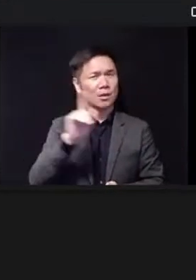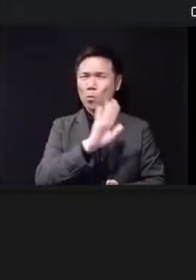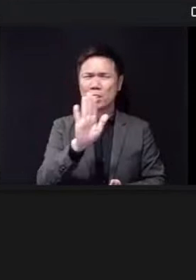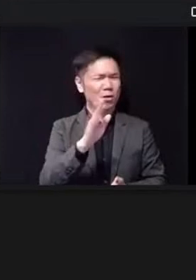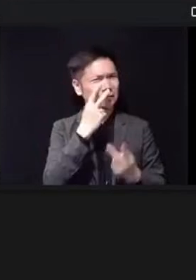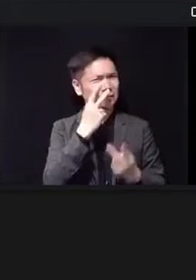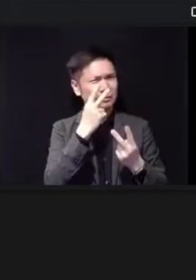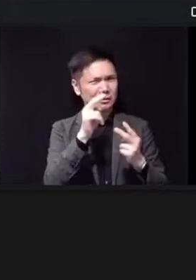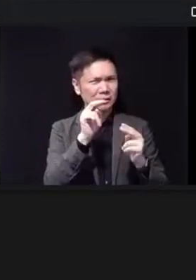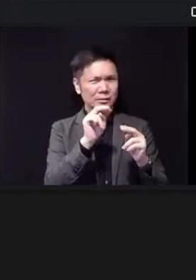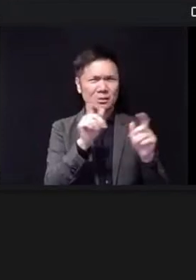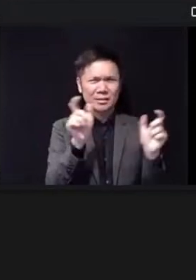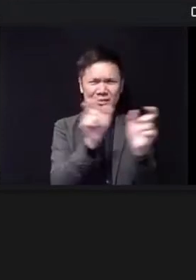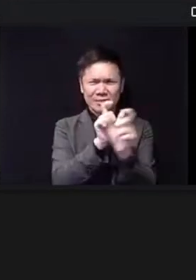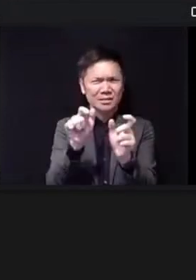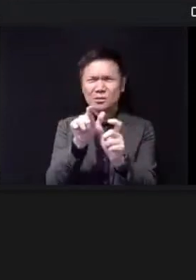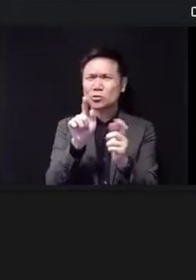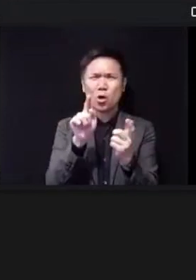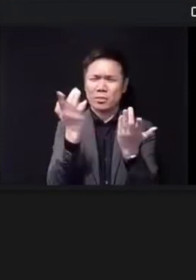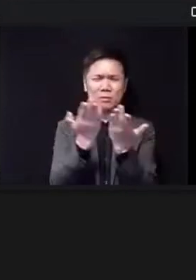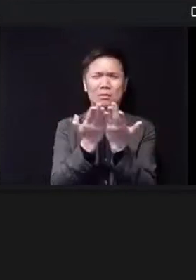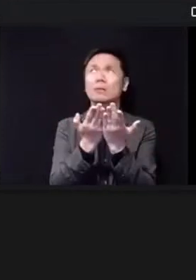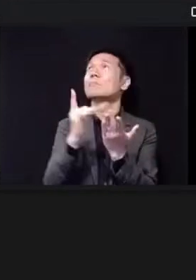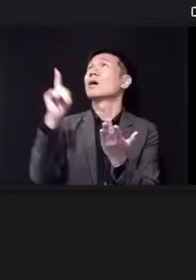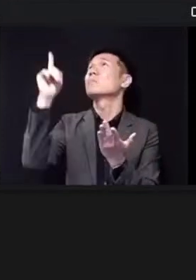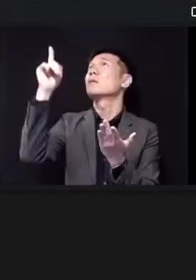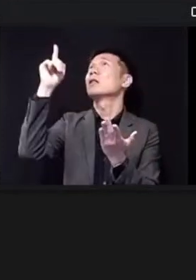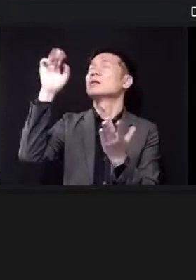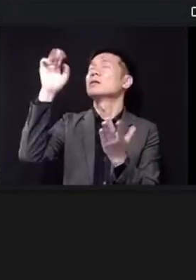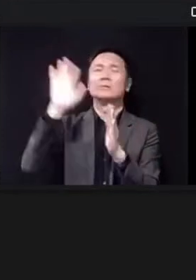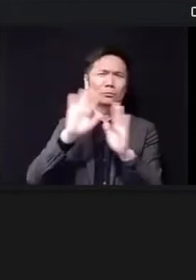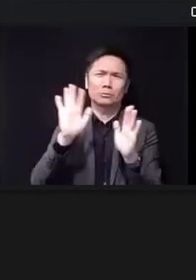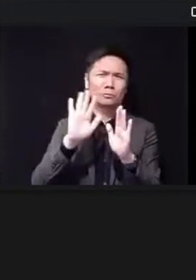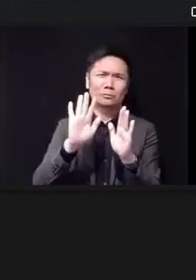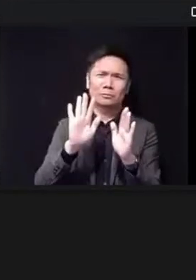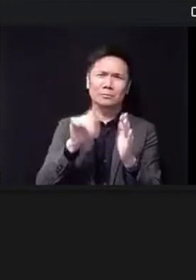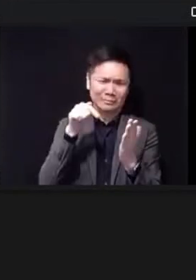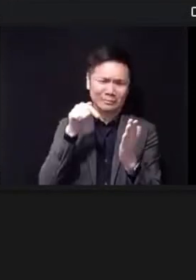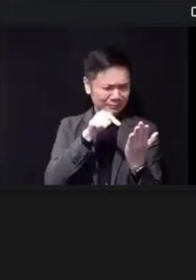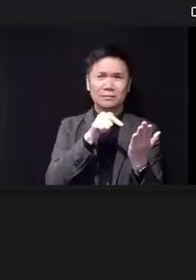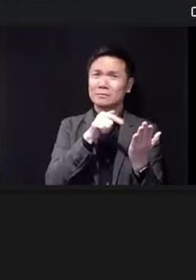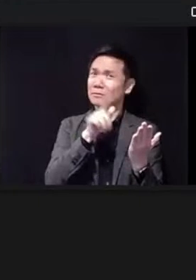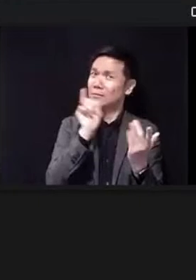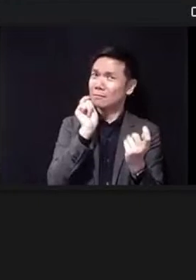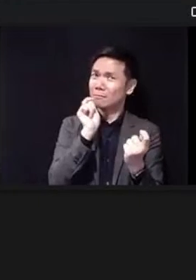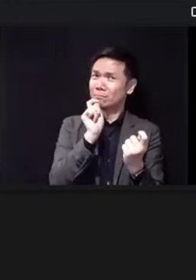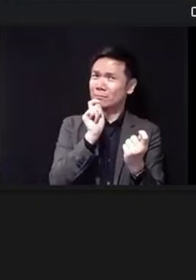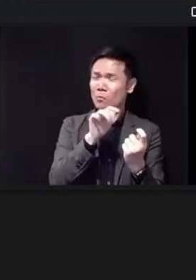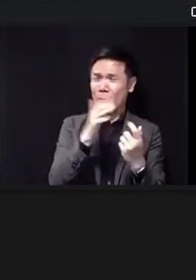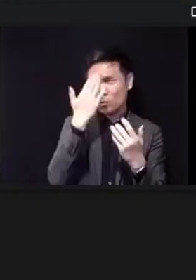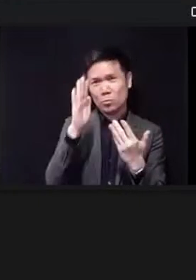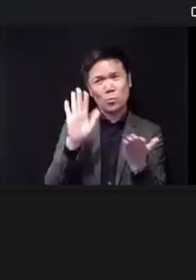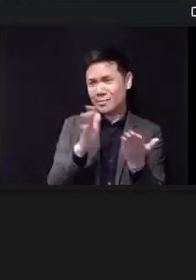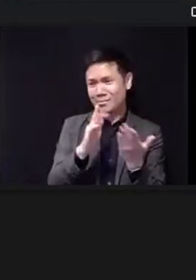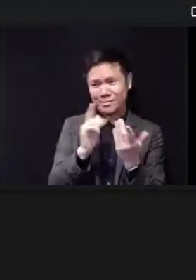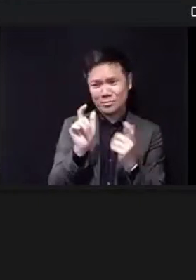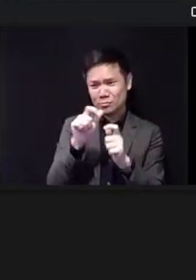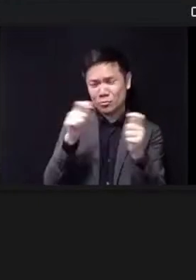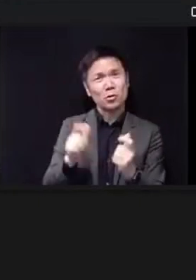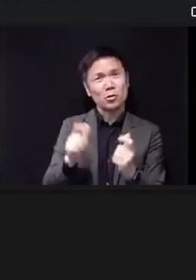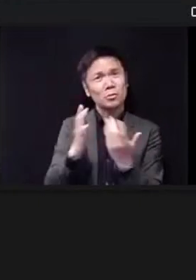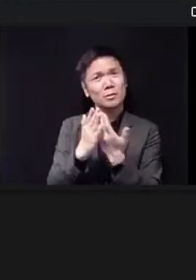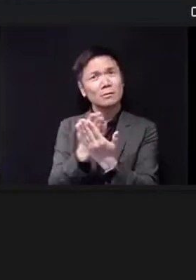text of Bible here. We cannot prejudge the documents that are not available for us now.